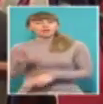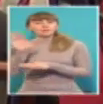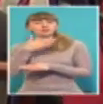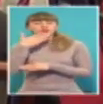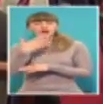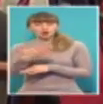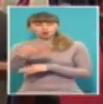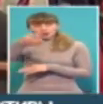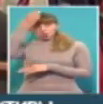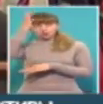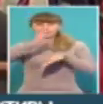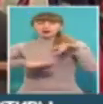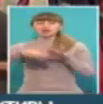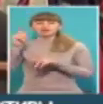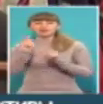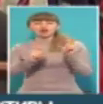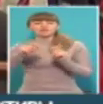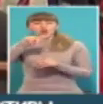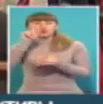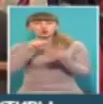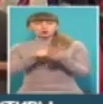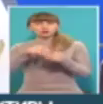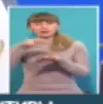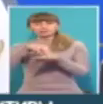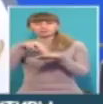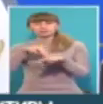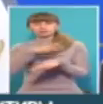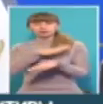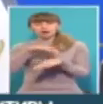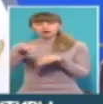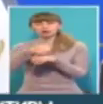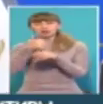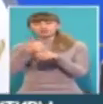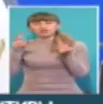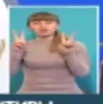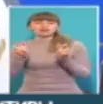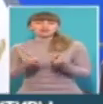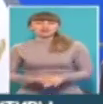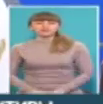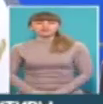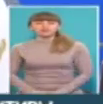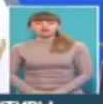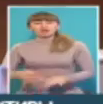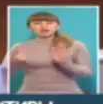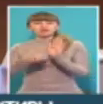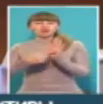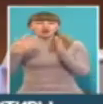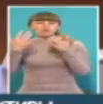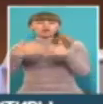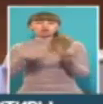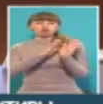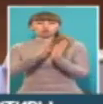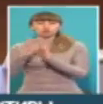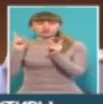Международная научно-практическая конференция по вопросам уголовно-исполнительной системы стала в нашем регионе уже традиционной. Она седьмая по счету. Сегодня